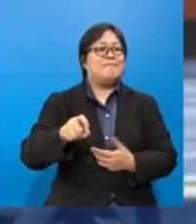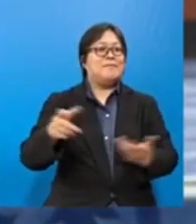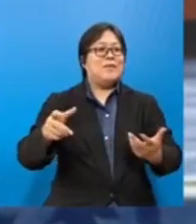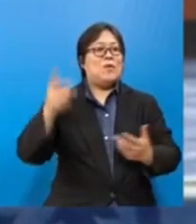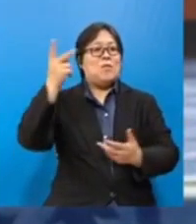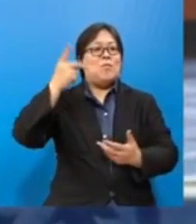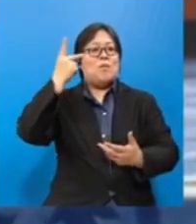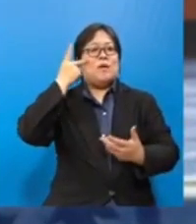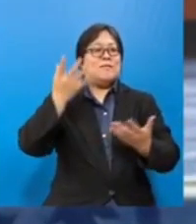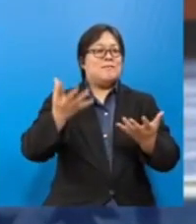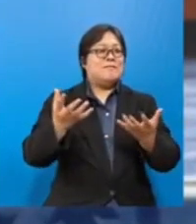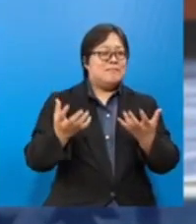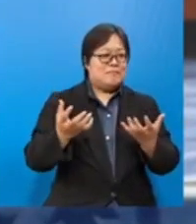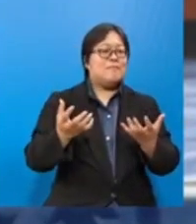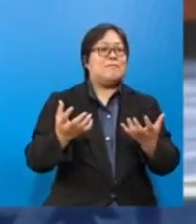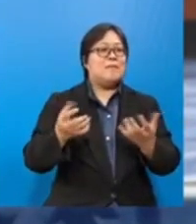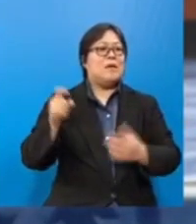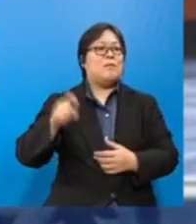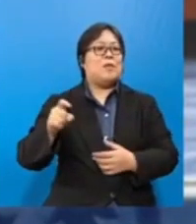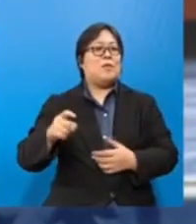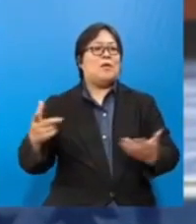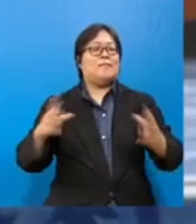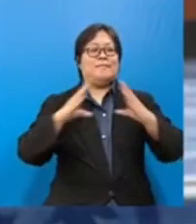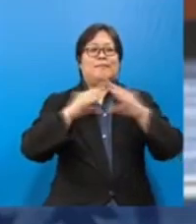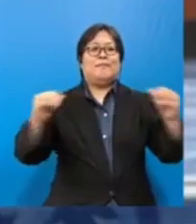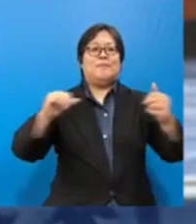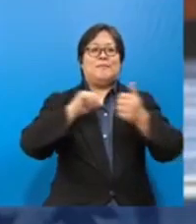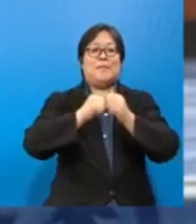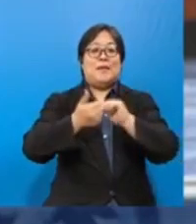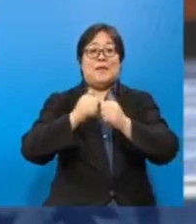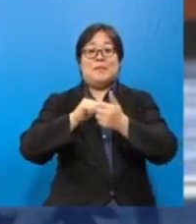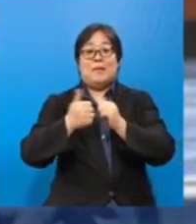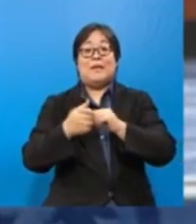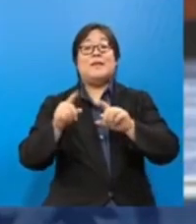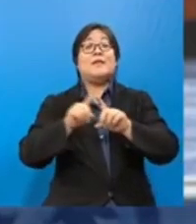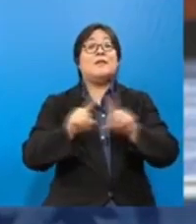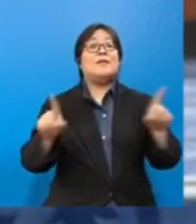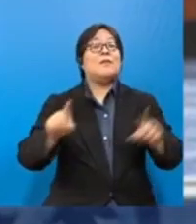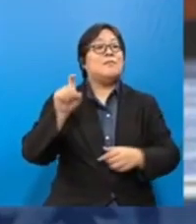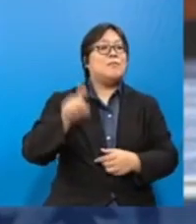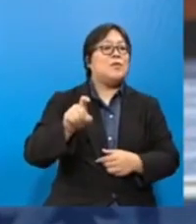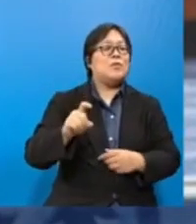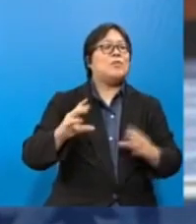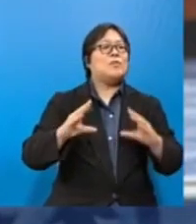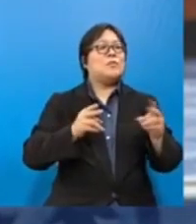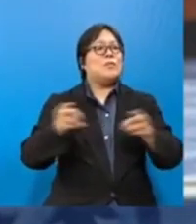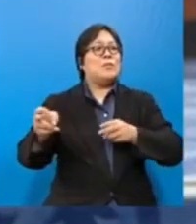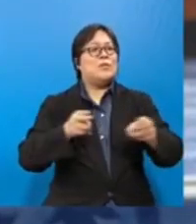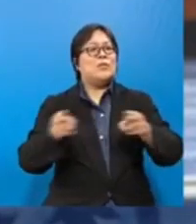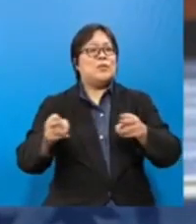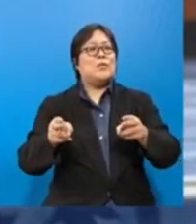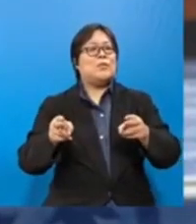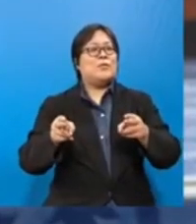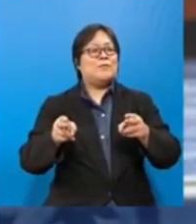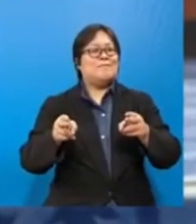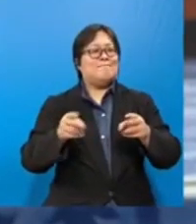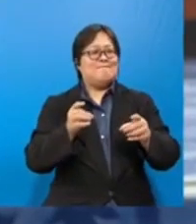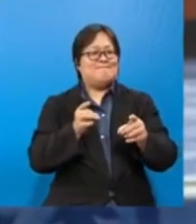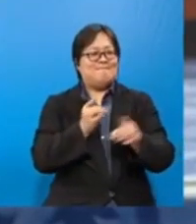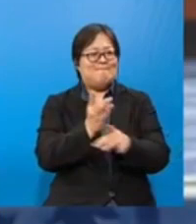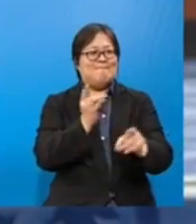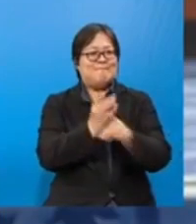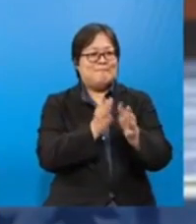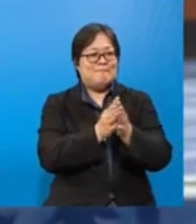penih political will untuk menangani masalah-masalah ini tetapi ianya perlu ditangani dengan begitu tekun